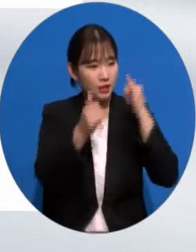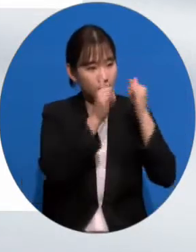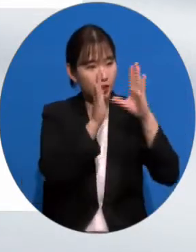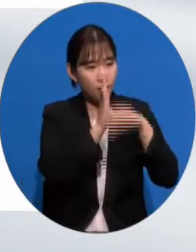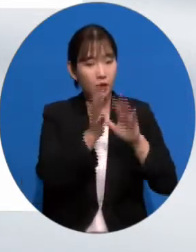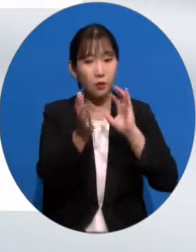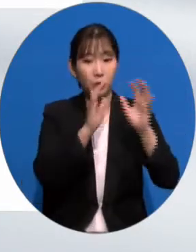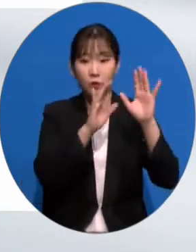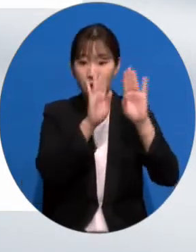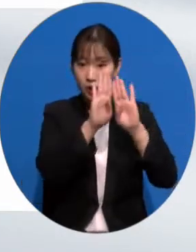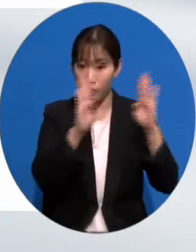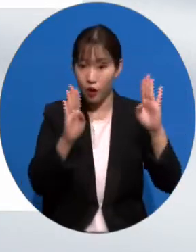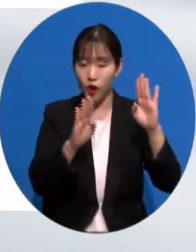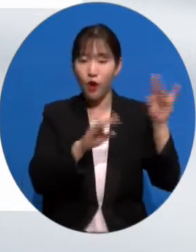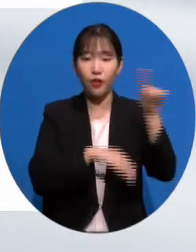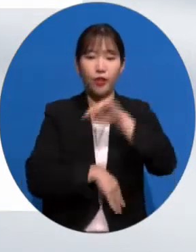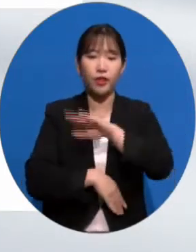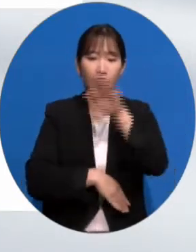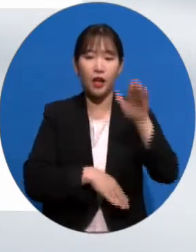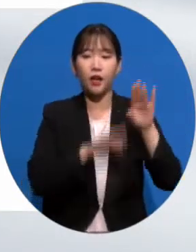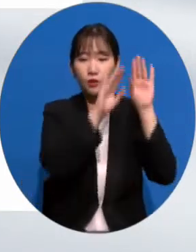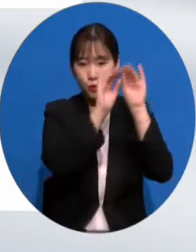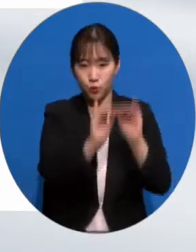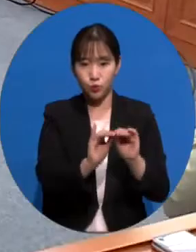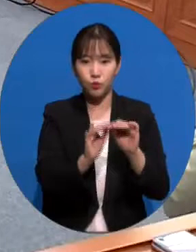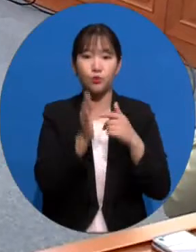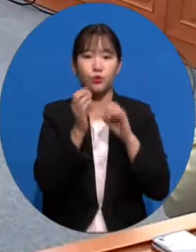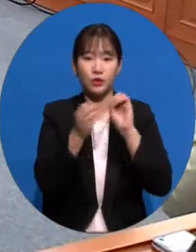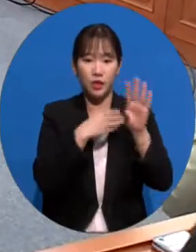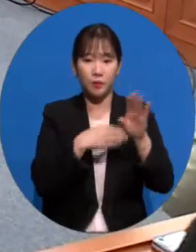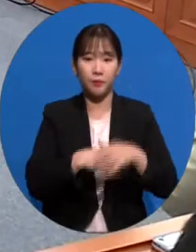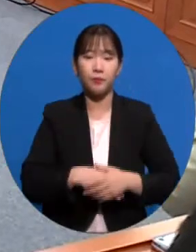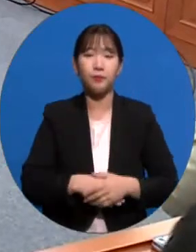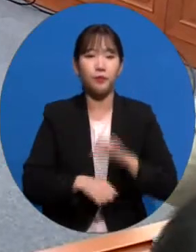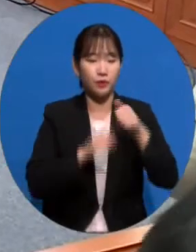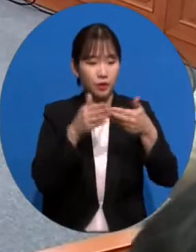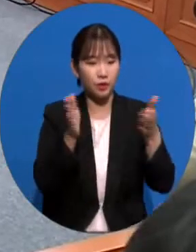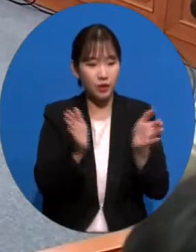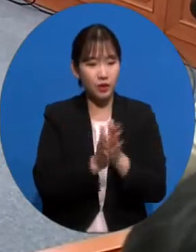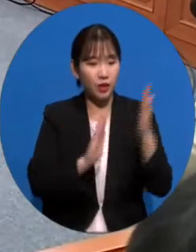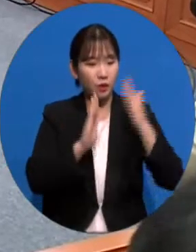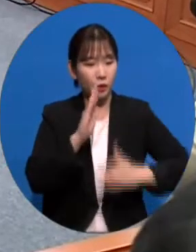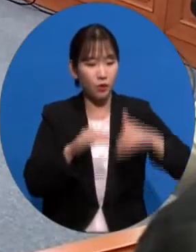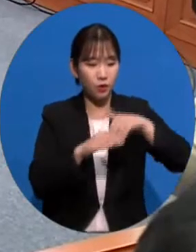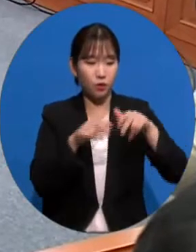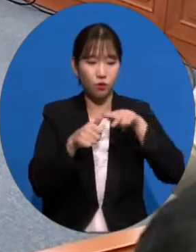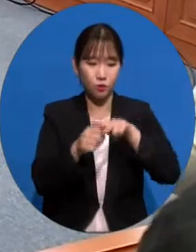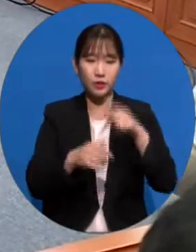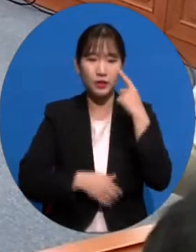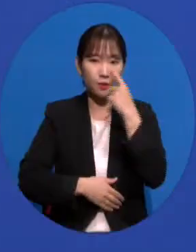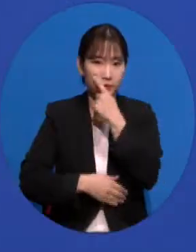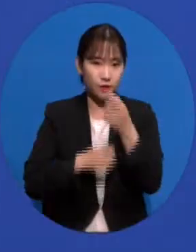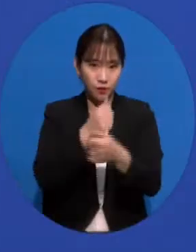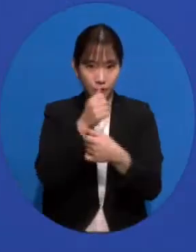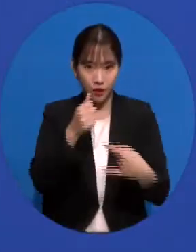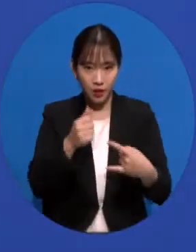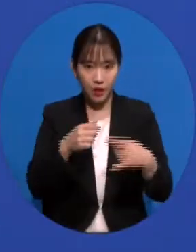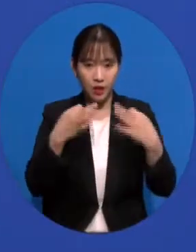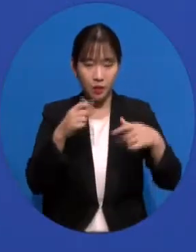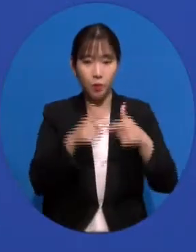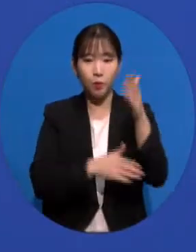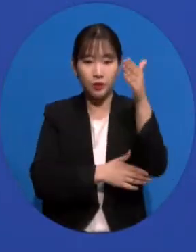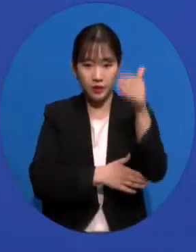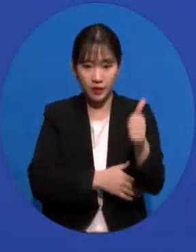토론회 개최에는 한결같이 동의했습니다. 민주당 공직선거 후보자 검증위원회는